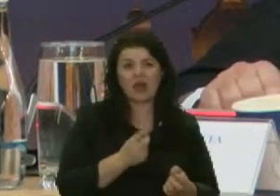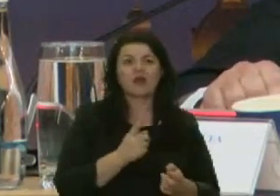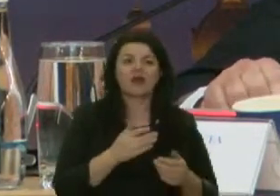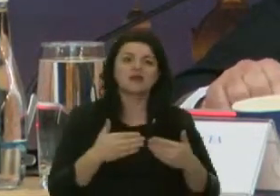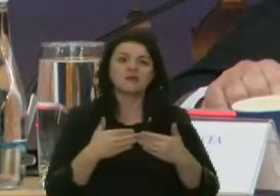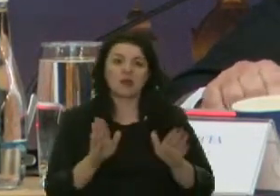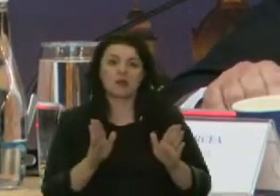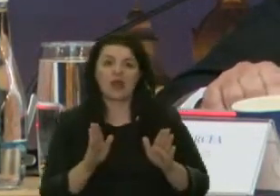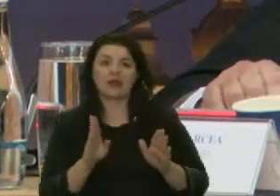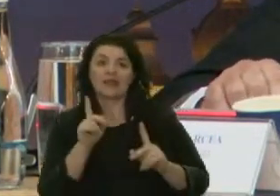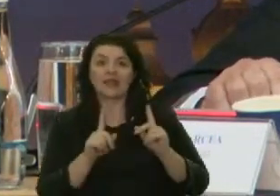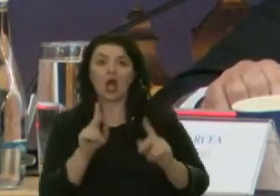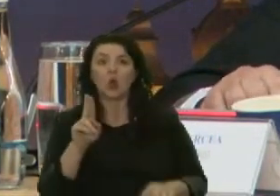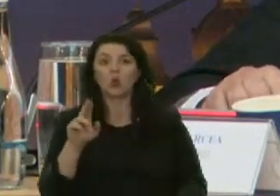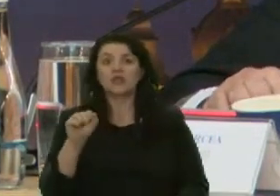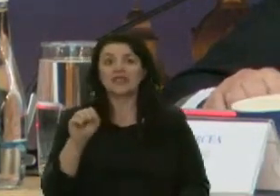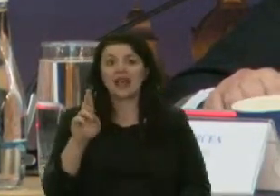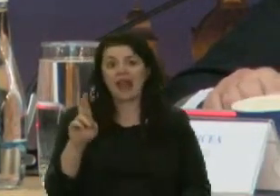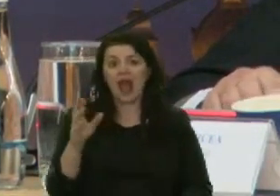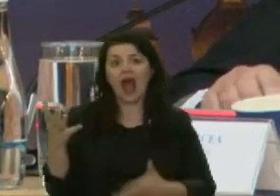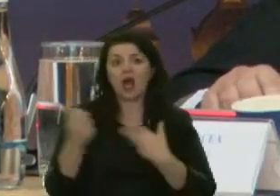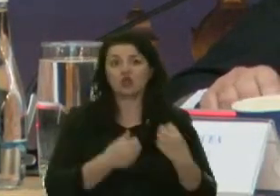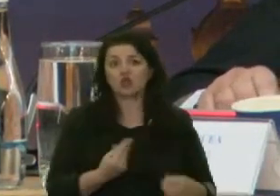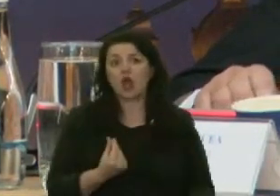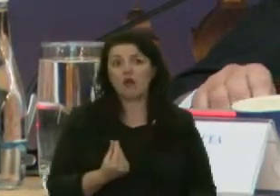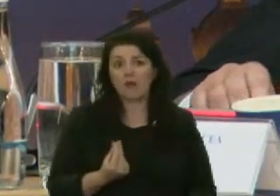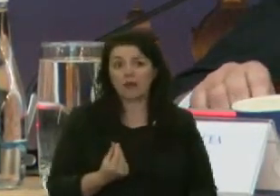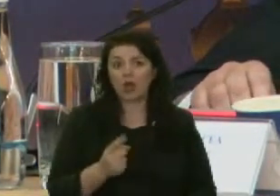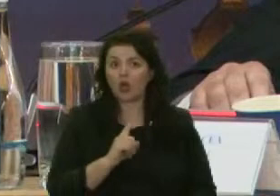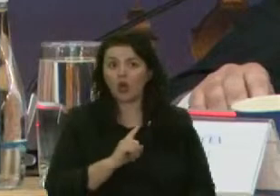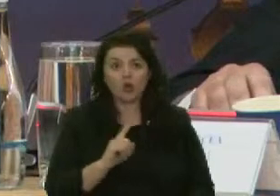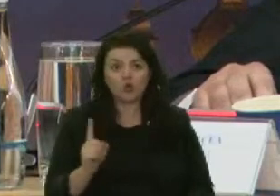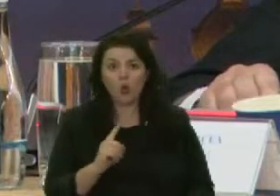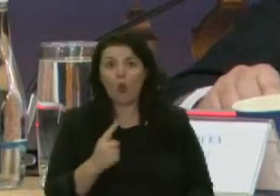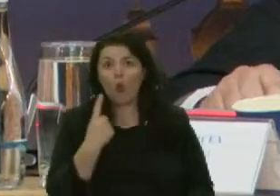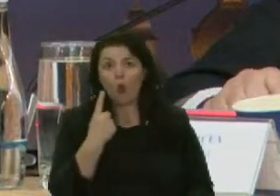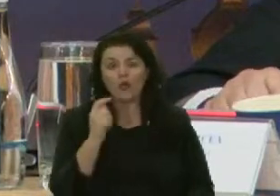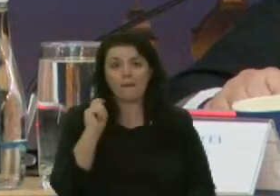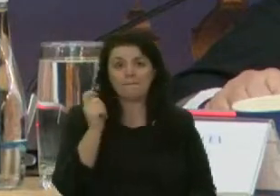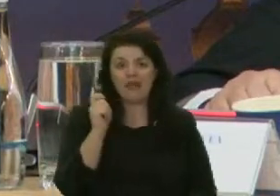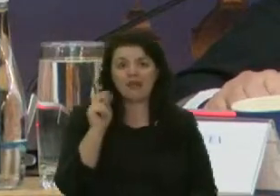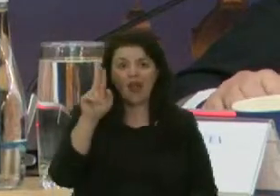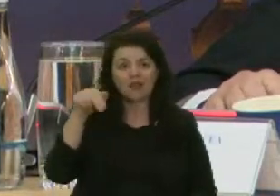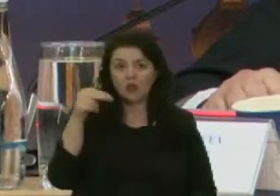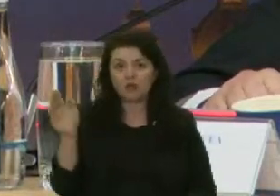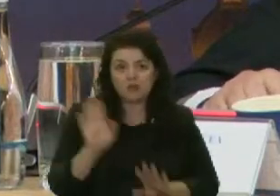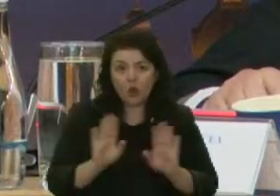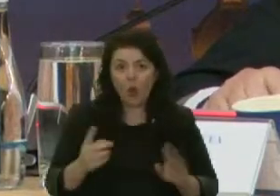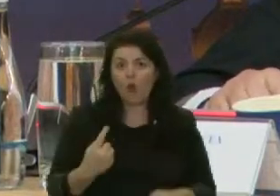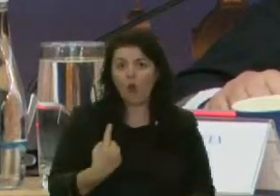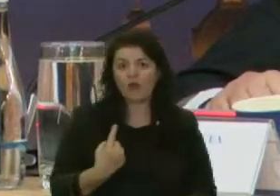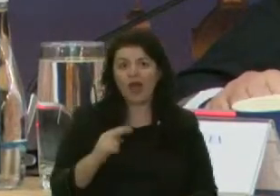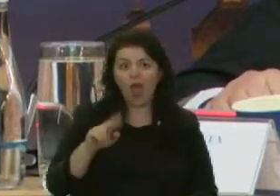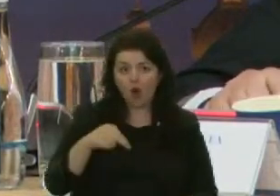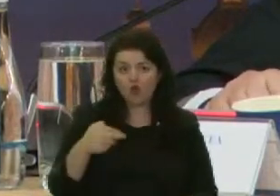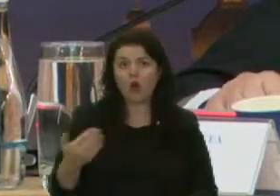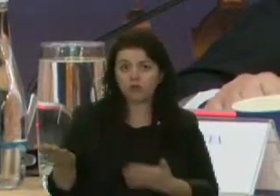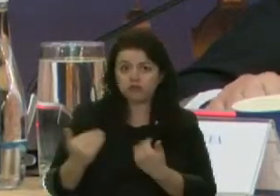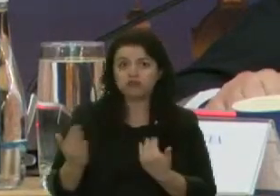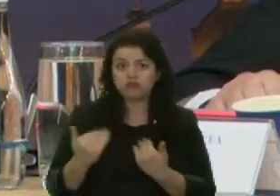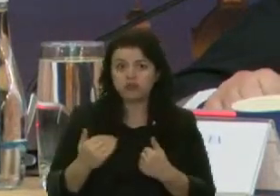și dacă usr ul aduce măcar 1 RON aici la Cluj măcar o dată Nu 1€ nu 1 miliard nu 10 miliarde 1€ să ducă la